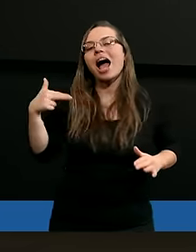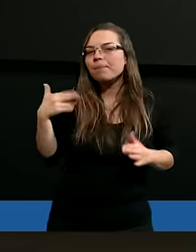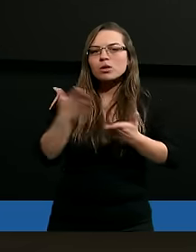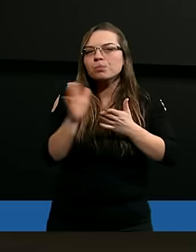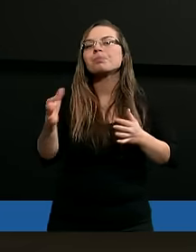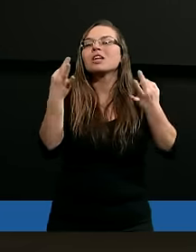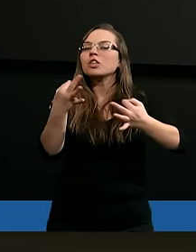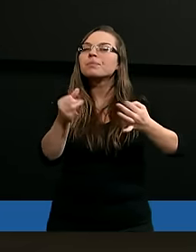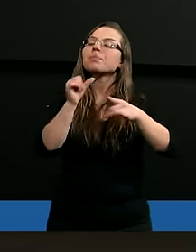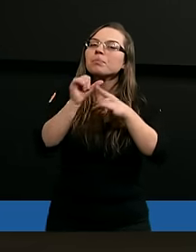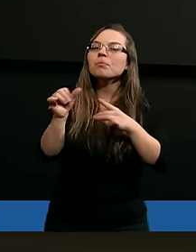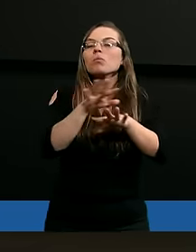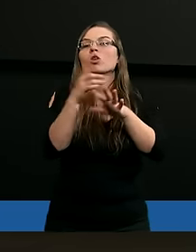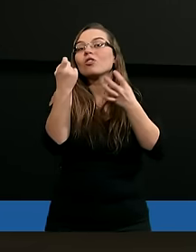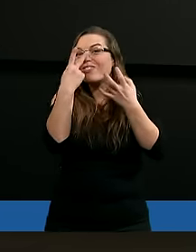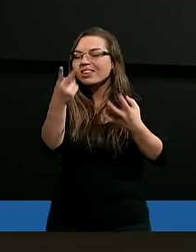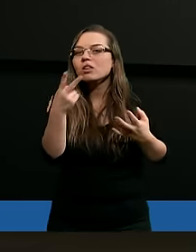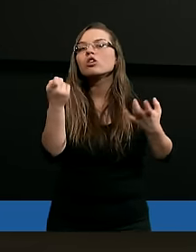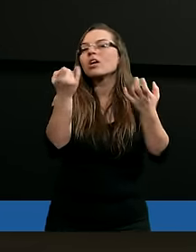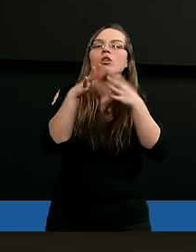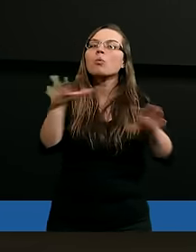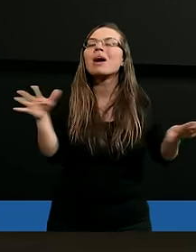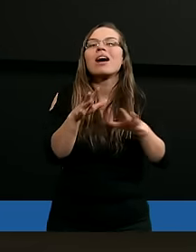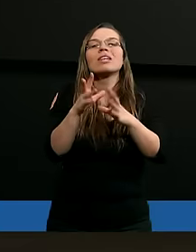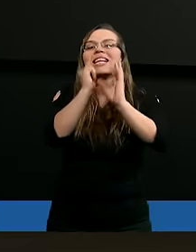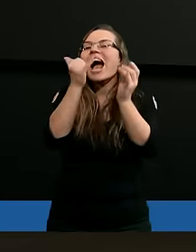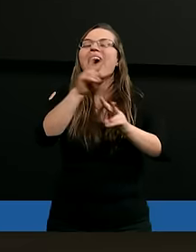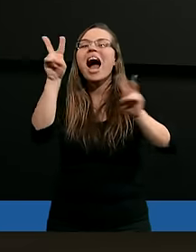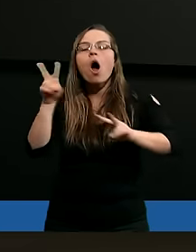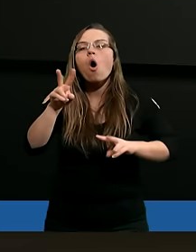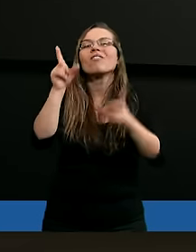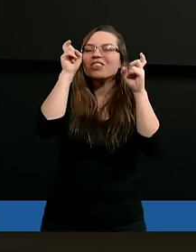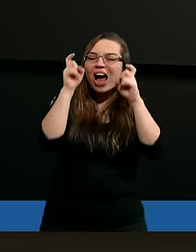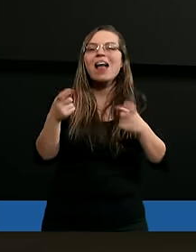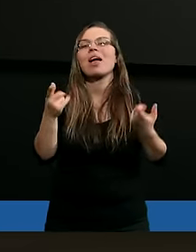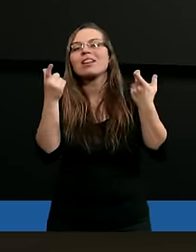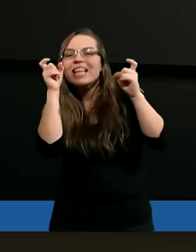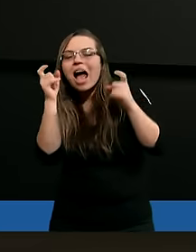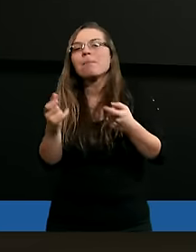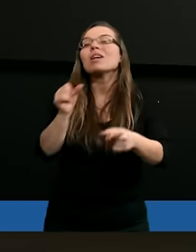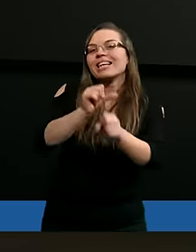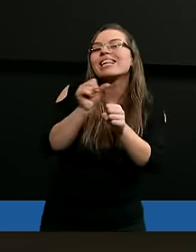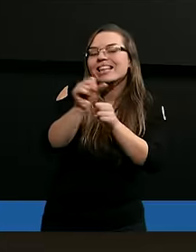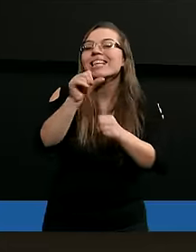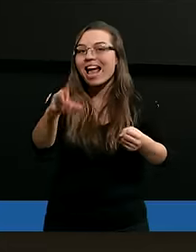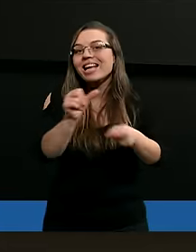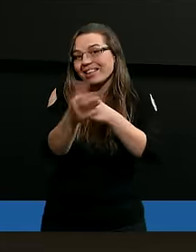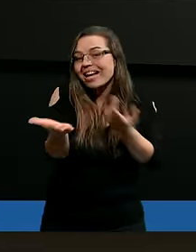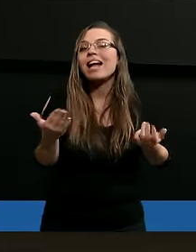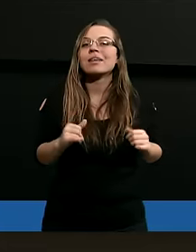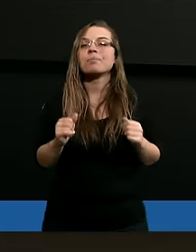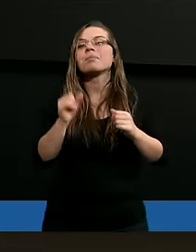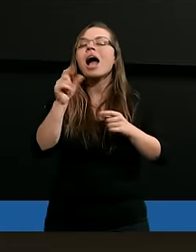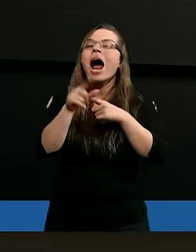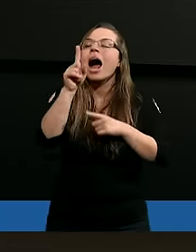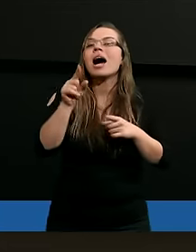Ale dzisiaj coraz mniej ludzi w ogóle wierzy, że jakikolwiek diabeł, szatan istnieje.